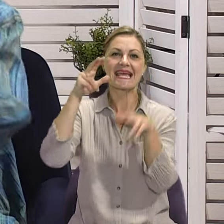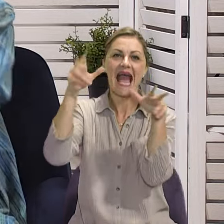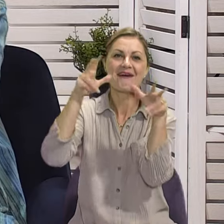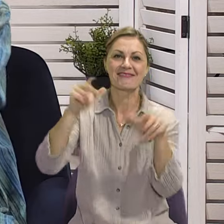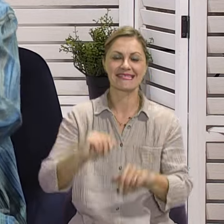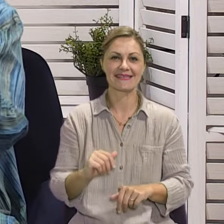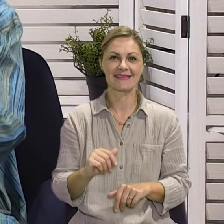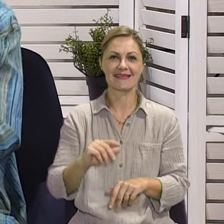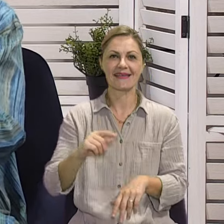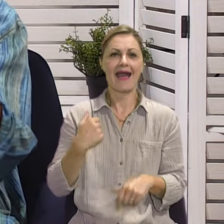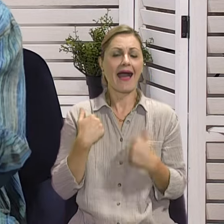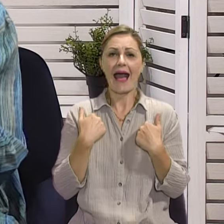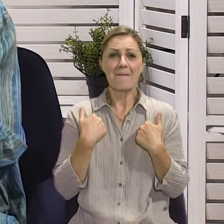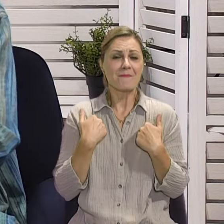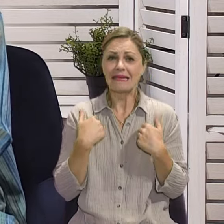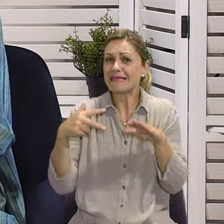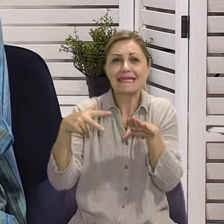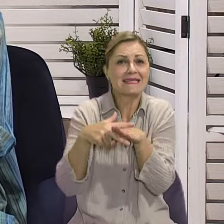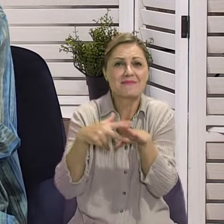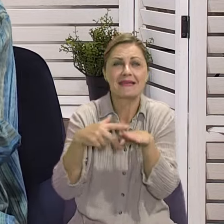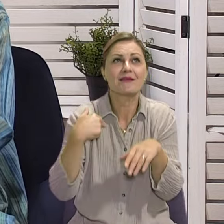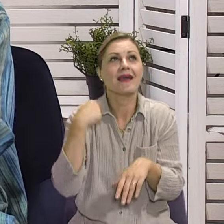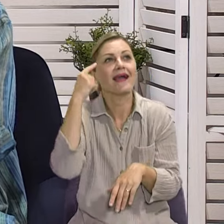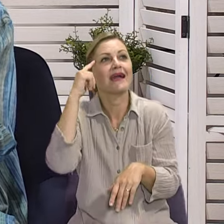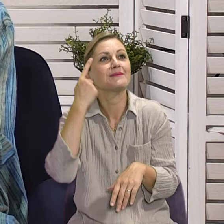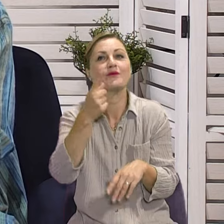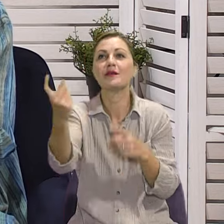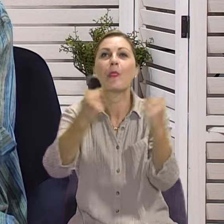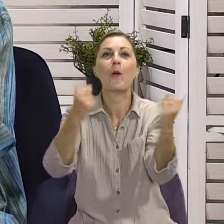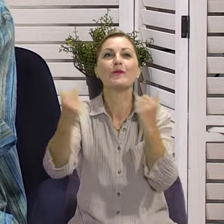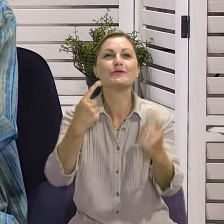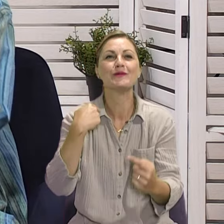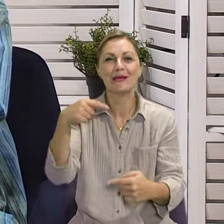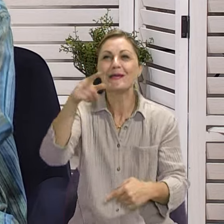tih krasnih bića. Ja ih zovem da su anđeli. Oni dođu